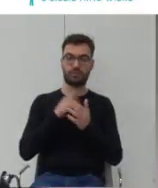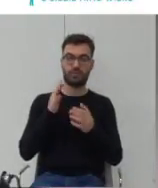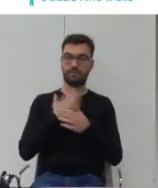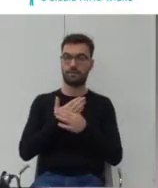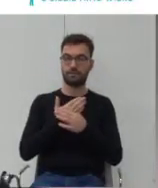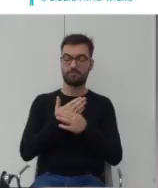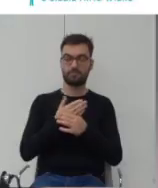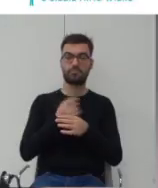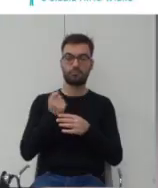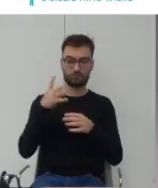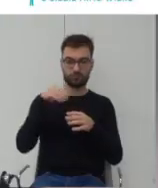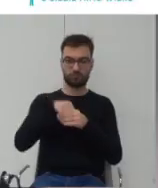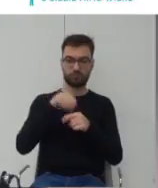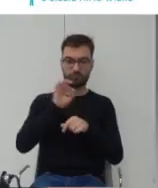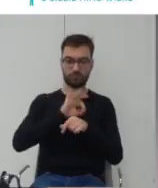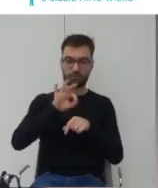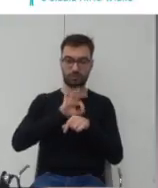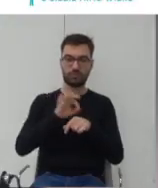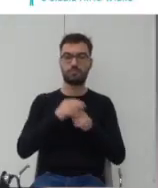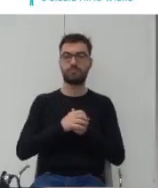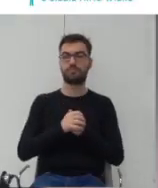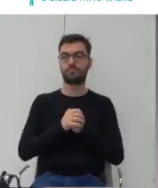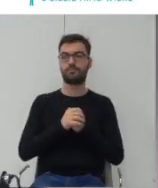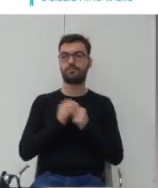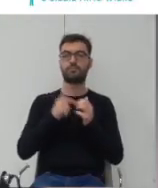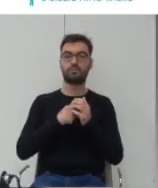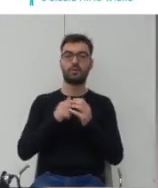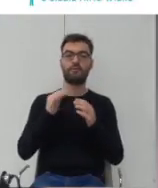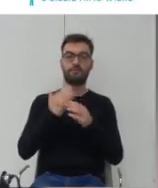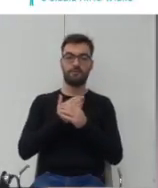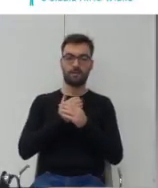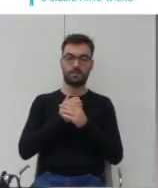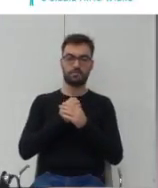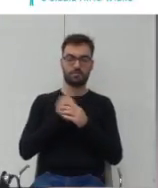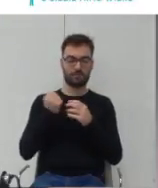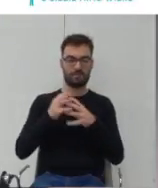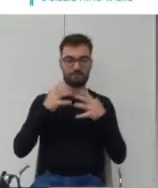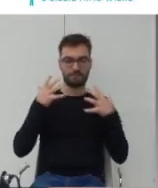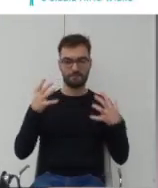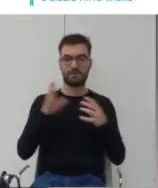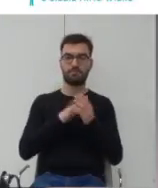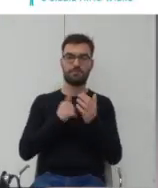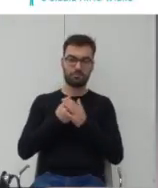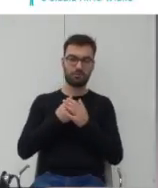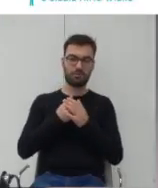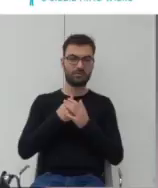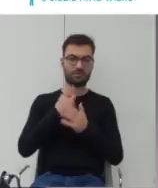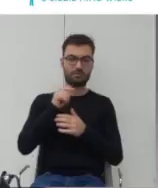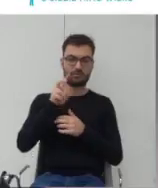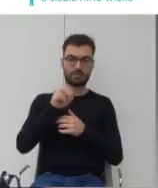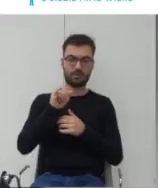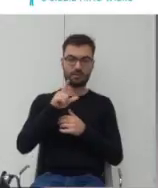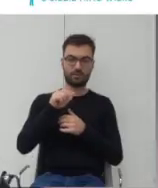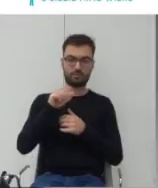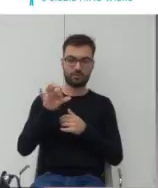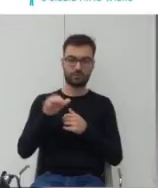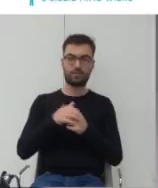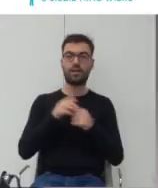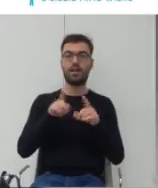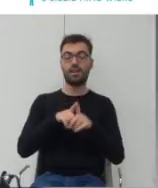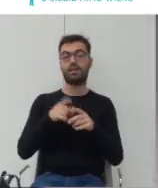17 firm. Są to firmy ogólnoświatowe, tak jak Philips, ale też mamy